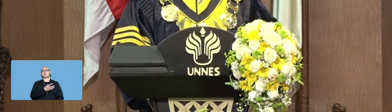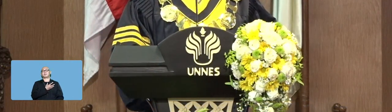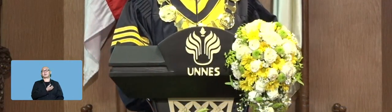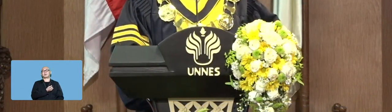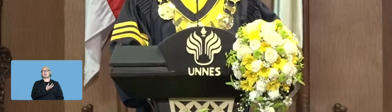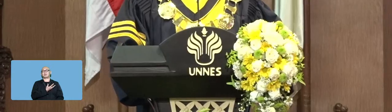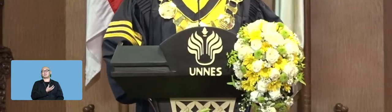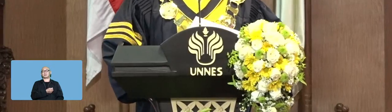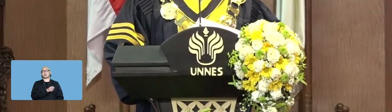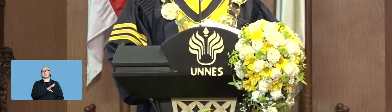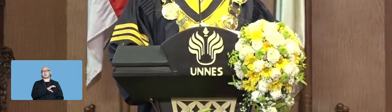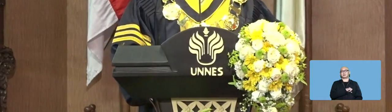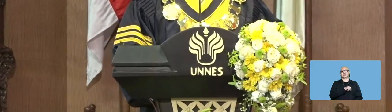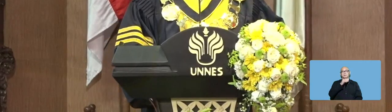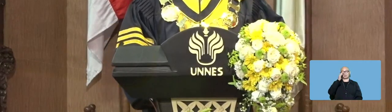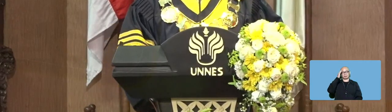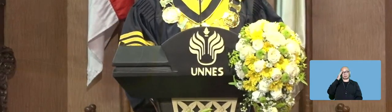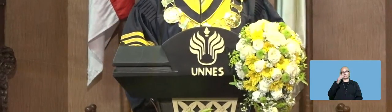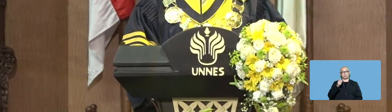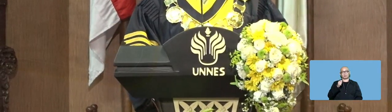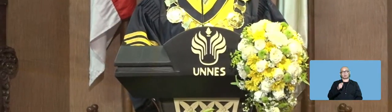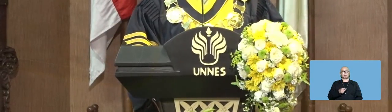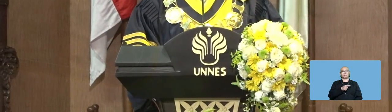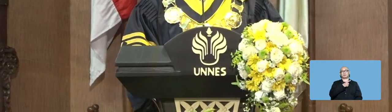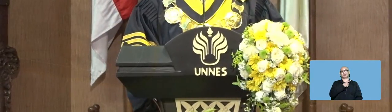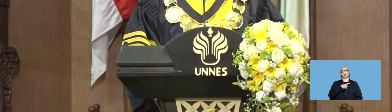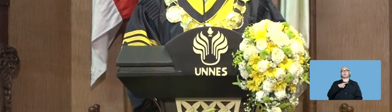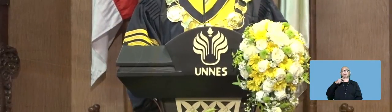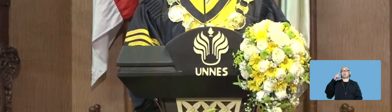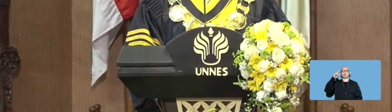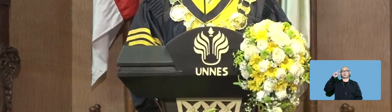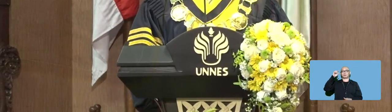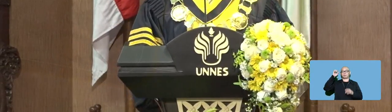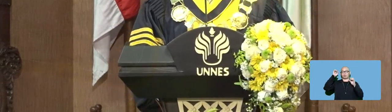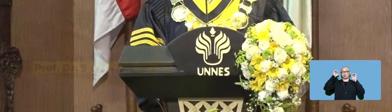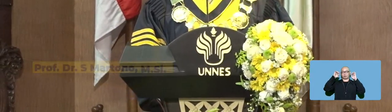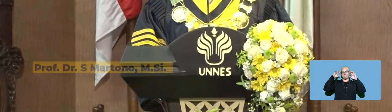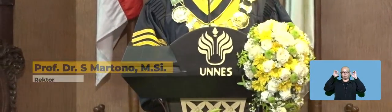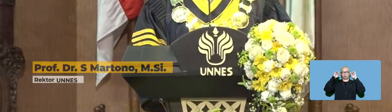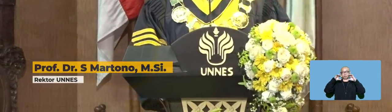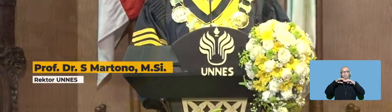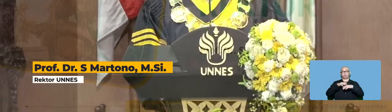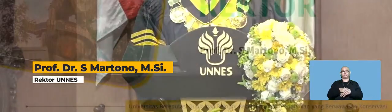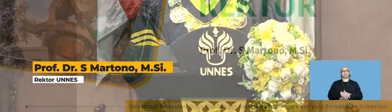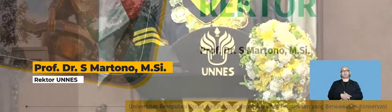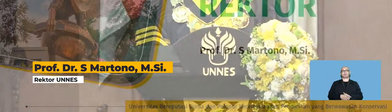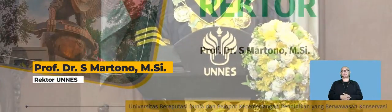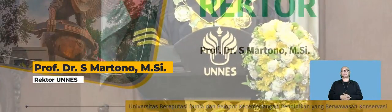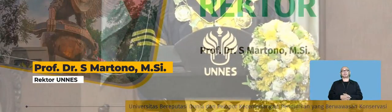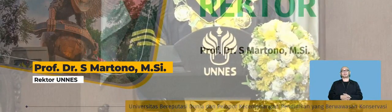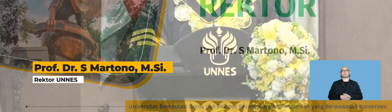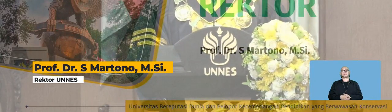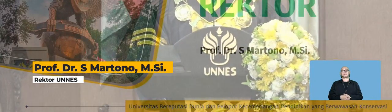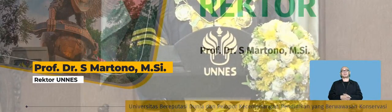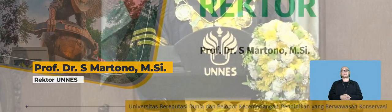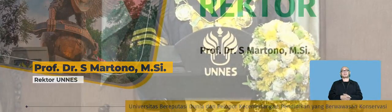Bismillahirrahmanirrahim. Assalamualaikum warahmatullahi wabarakatuh.